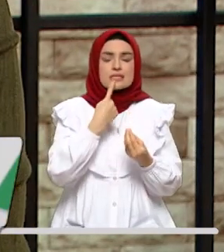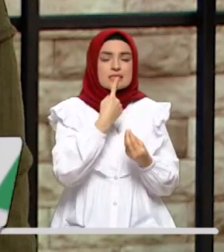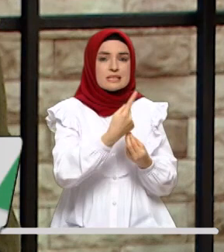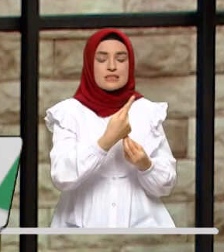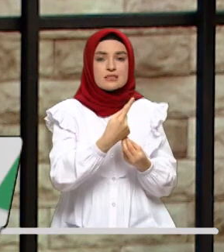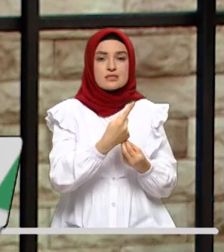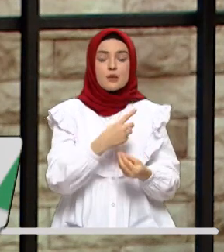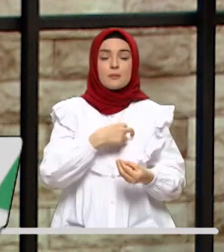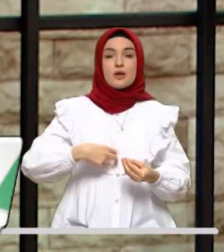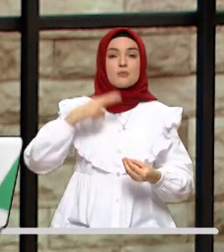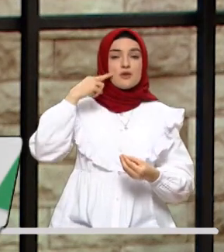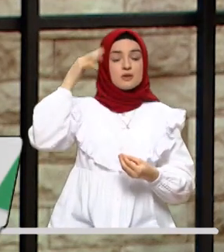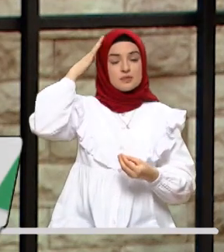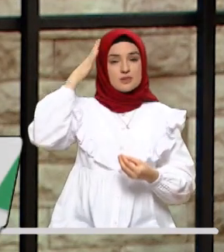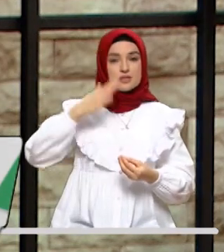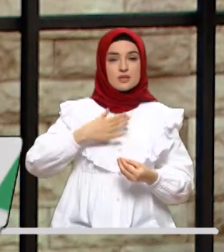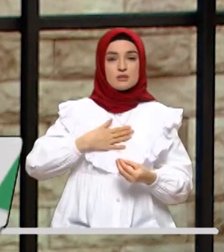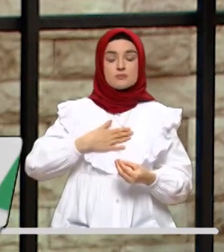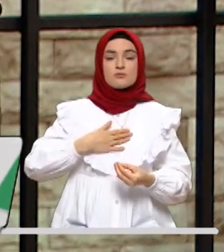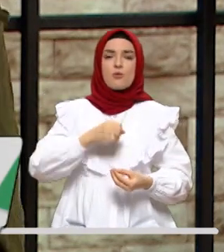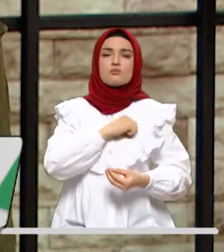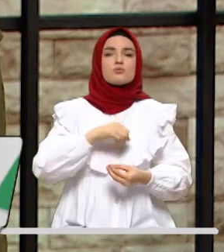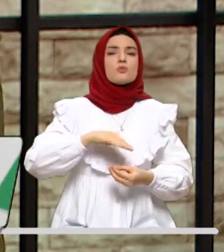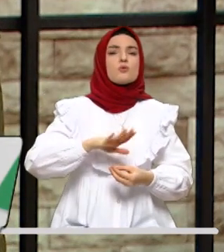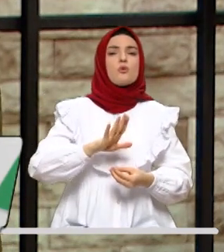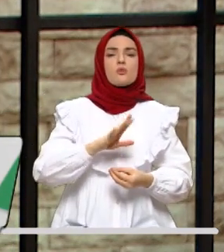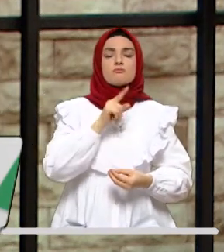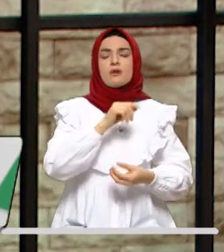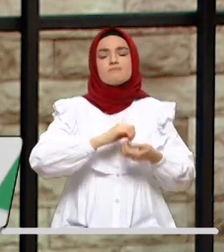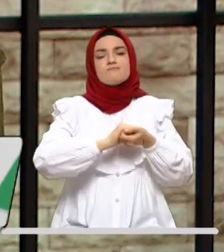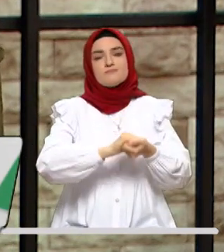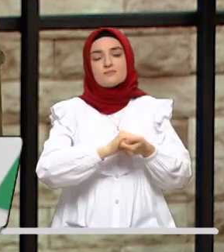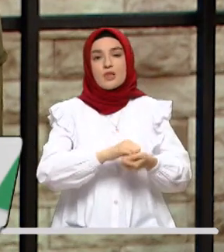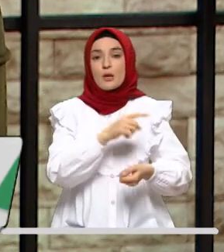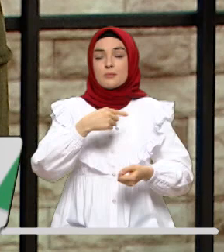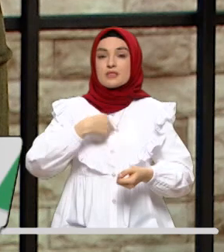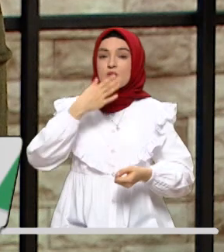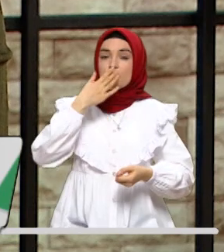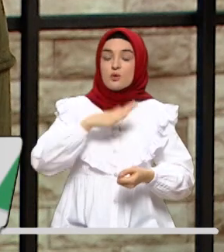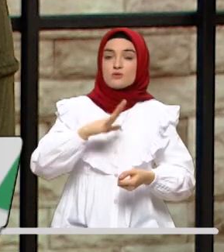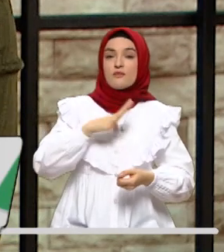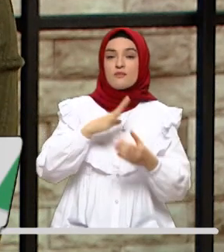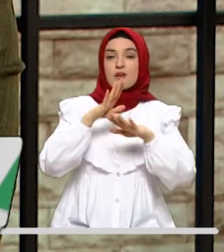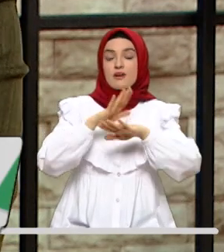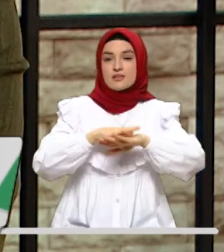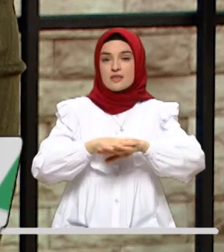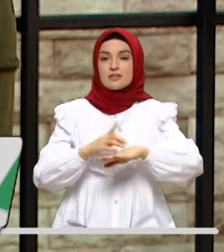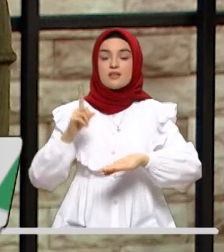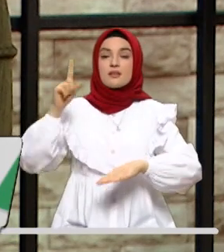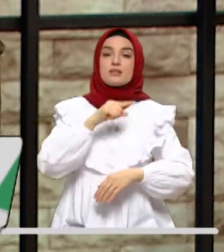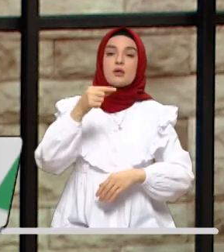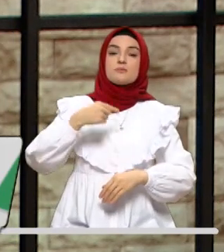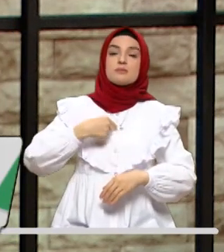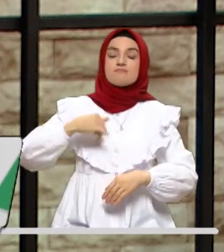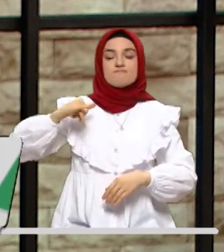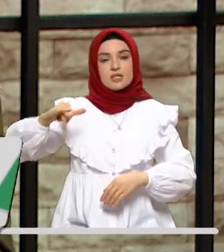tahzen innallaha mana, korkma ey Ebu Bekir, bizleri yoktan var eden Cenab-ı Hak bizim